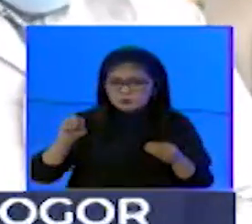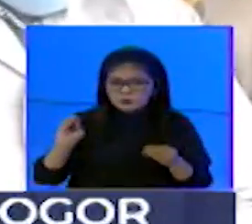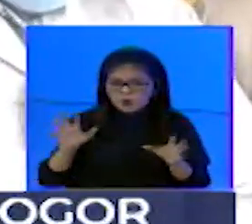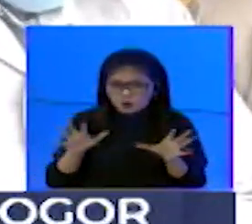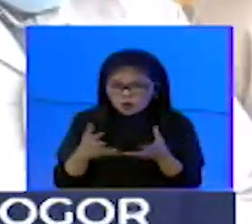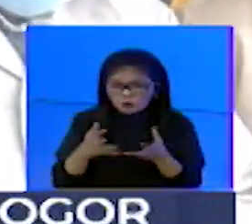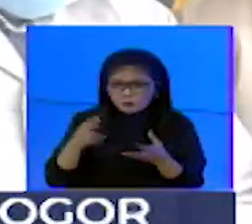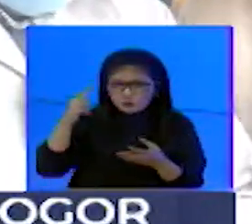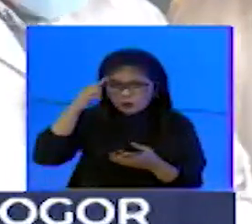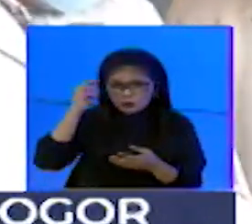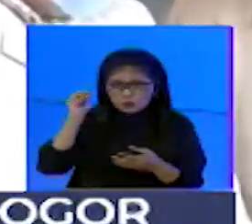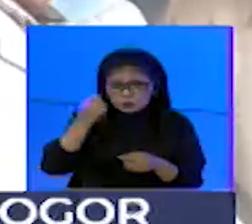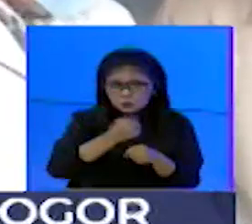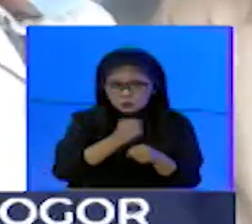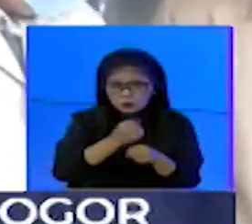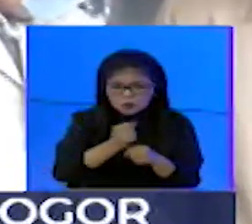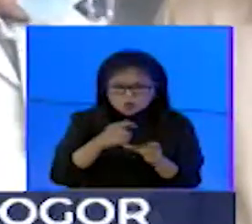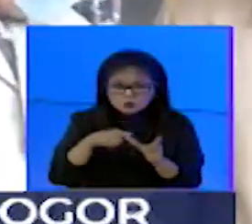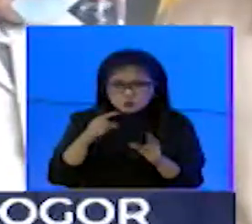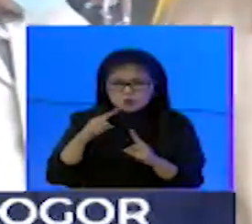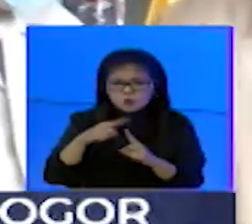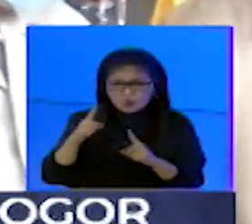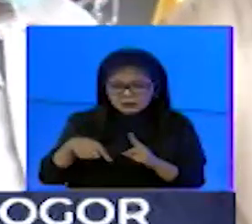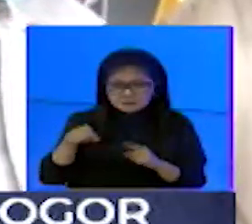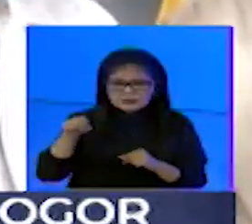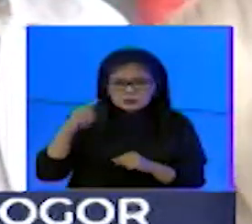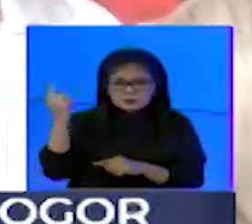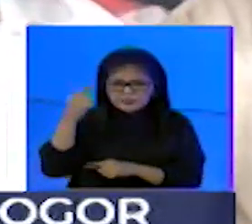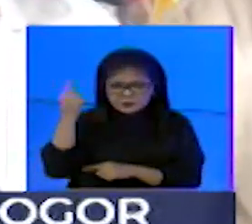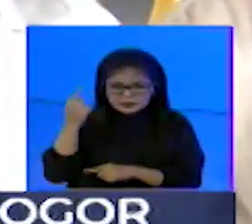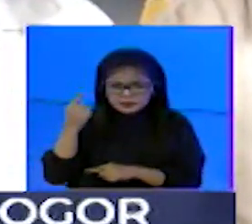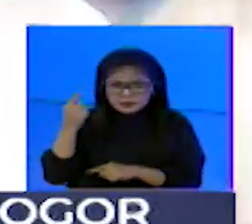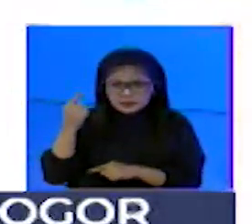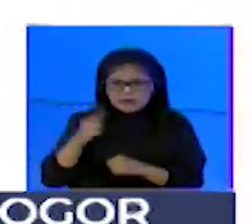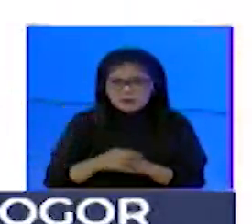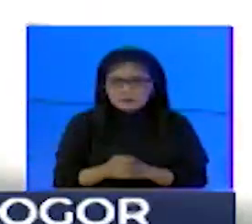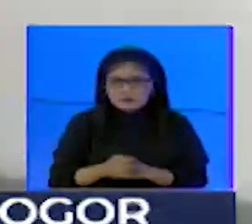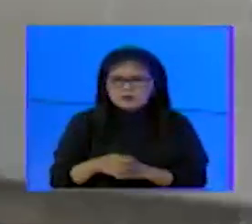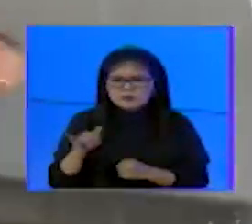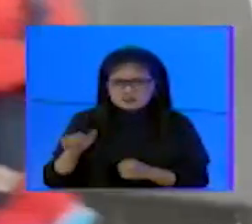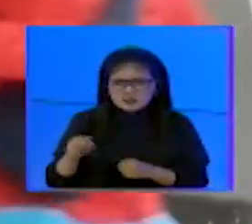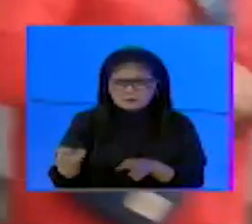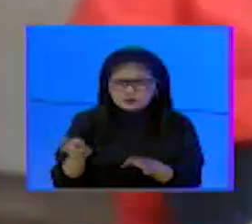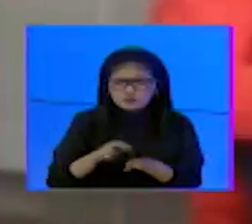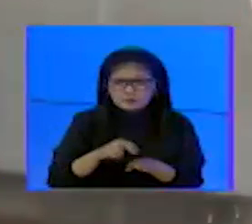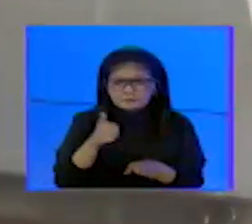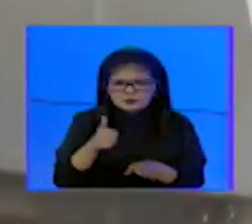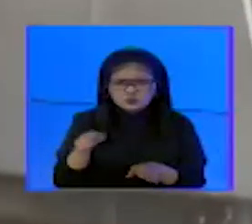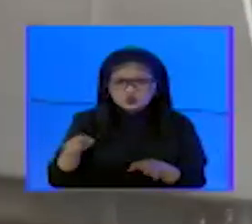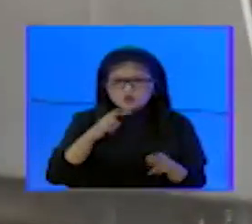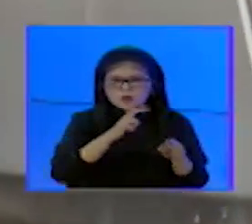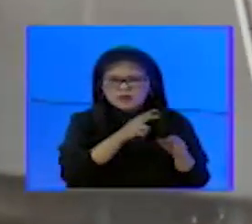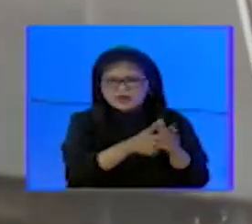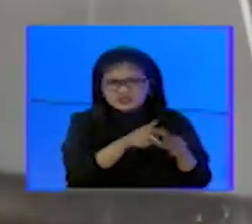memperketat pemberangkatan penumpang dari KRL dari Bogor sampai ke Jakarta. Warga